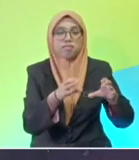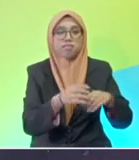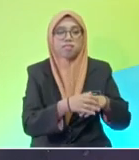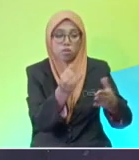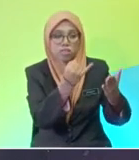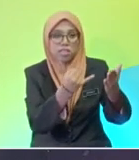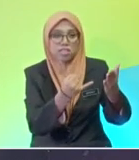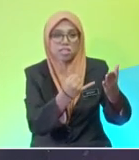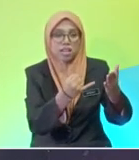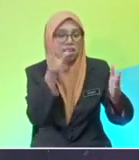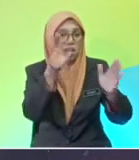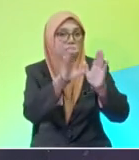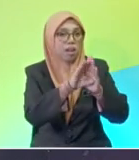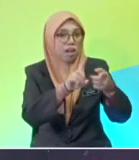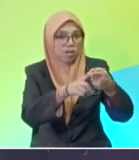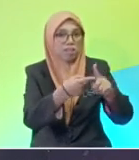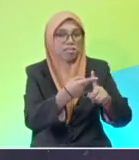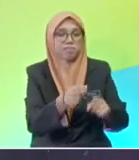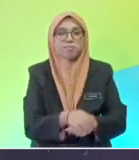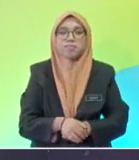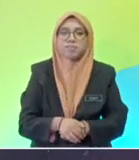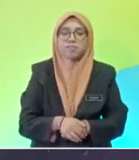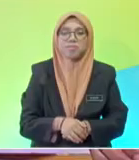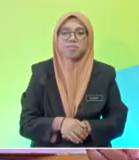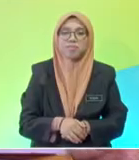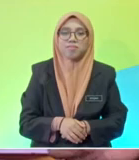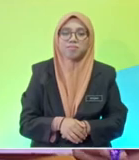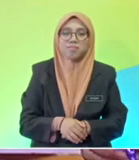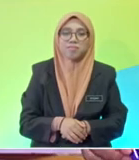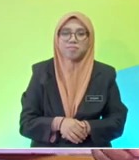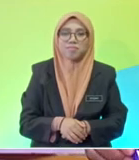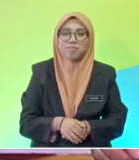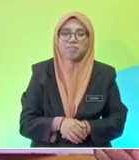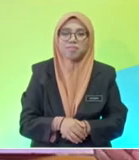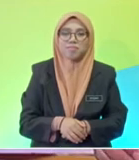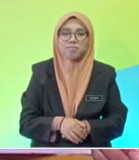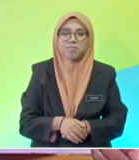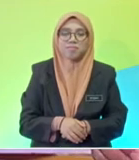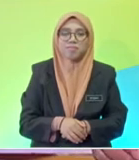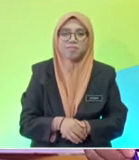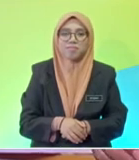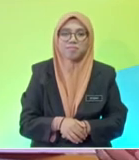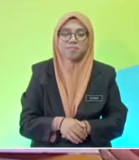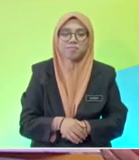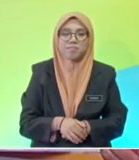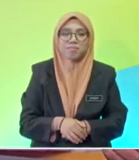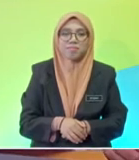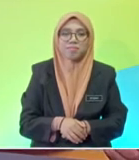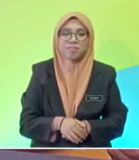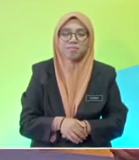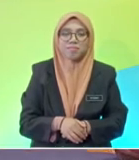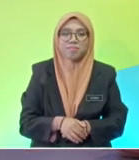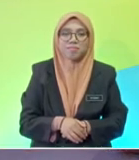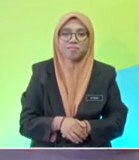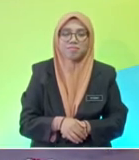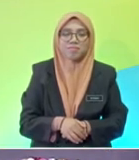biru ya hari ini cepat sembuh jadi kita bagi Dia sedikit apa bayangan